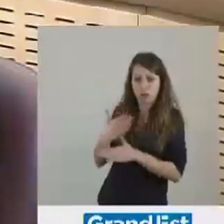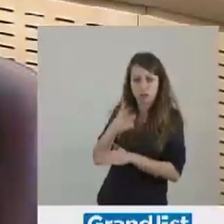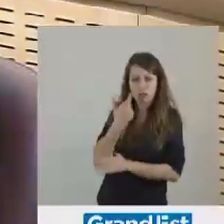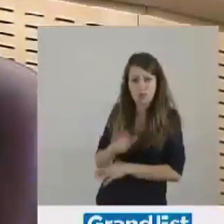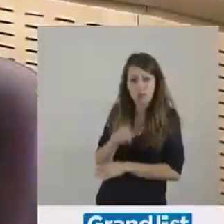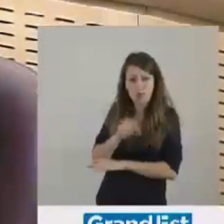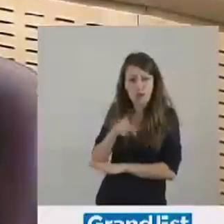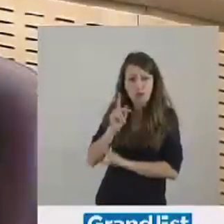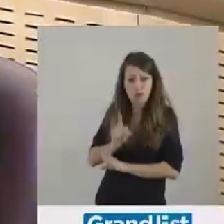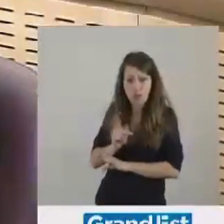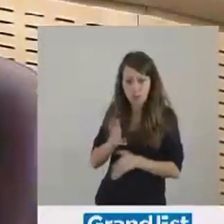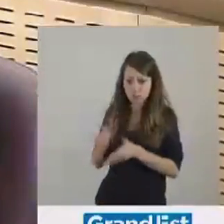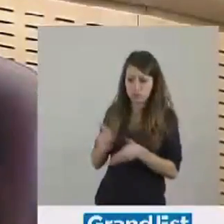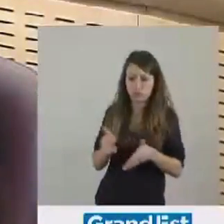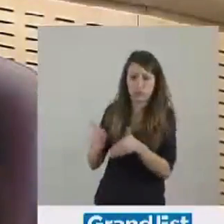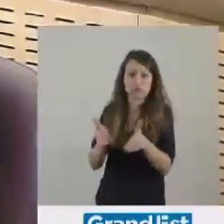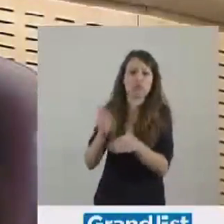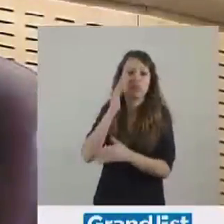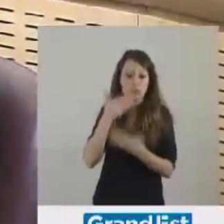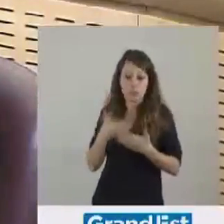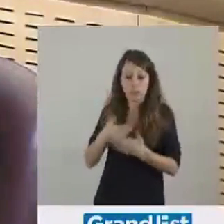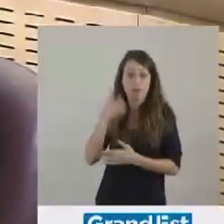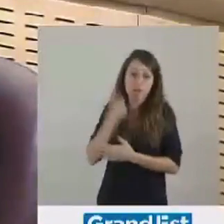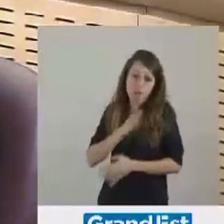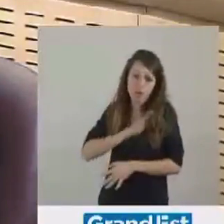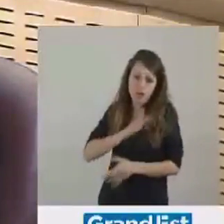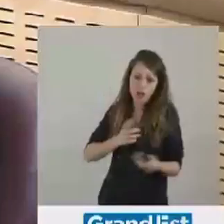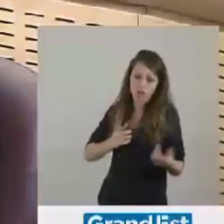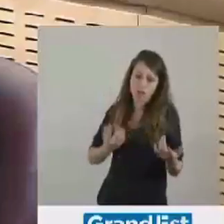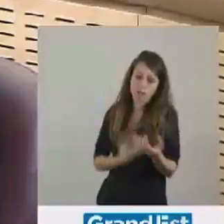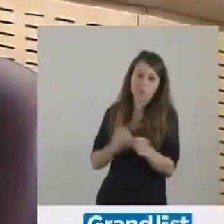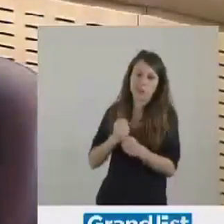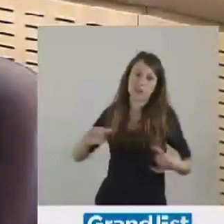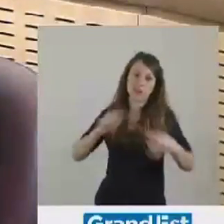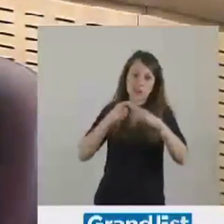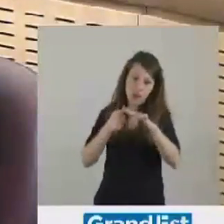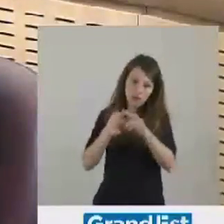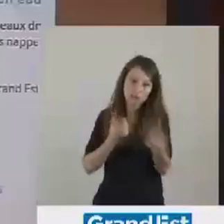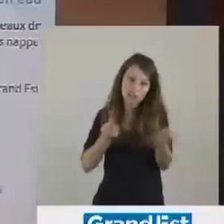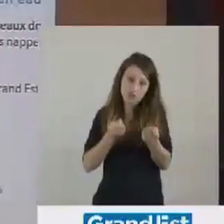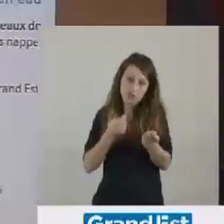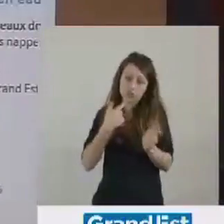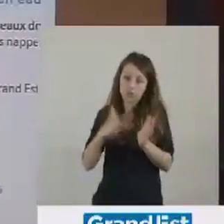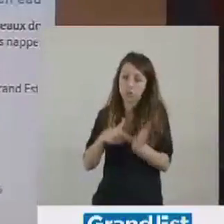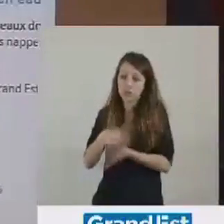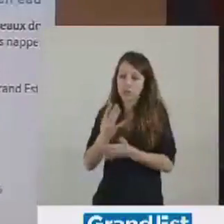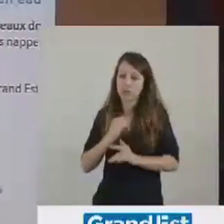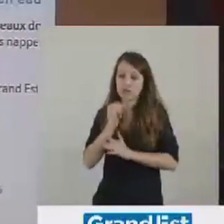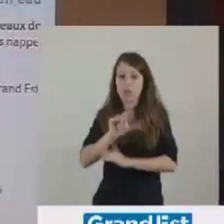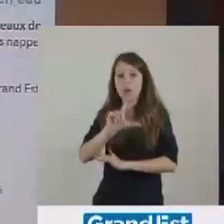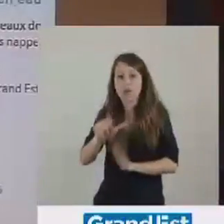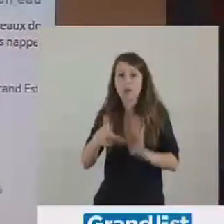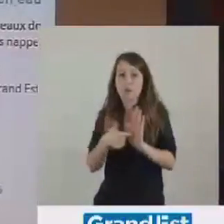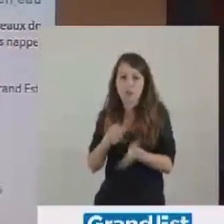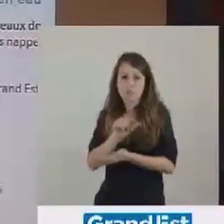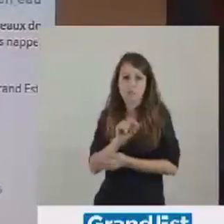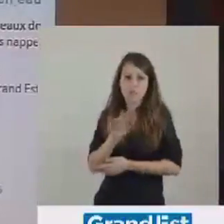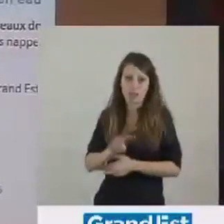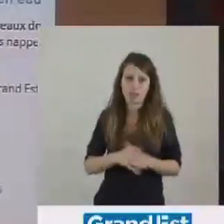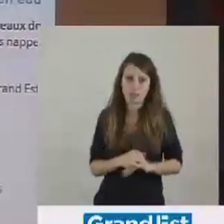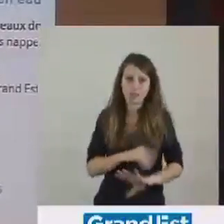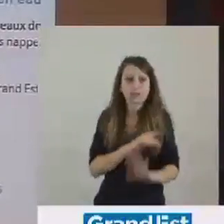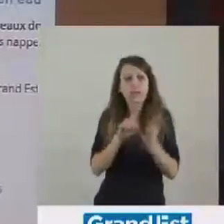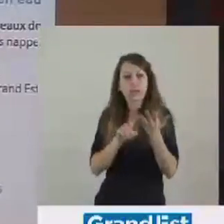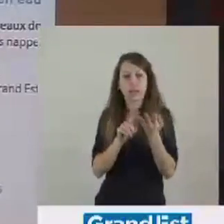donc à mettre en œuvre un schéma de gestion entre 2014 et 2024. Le quatrième axe concerne la protection des ressources en